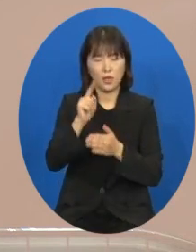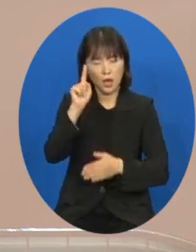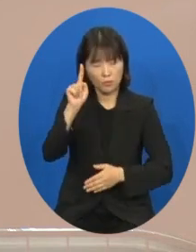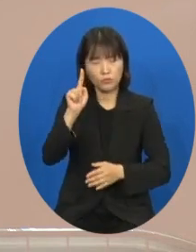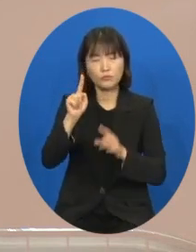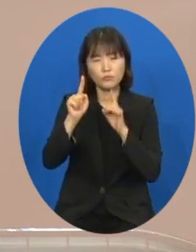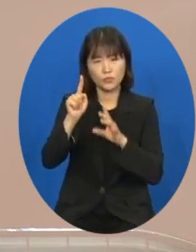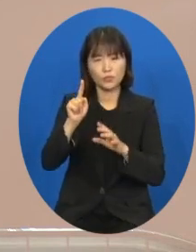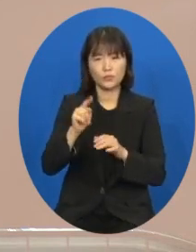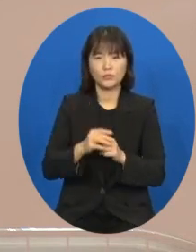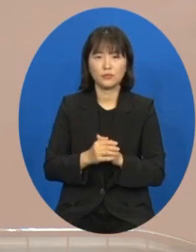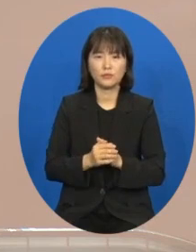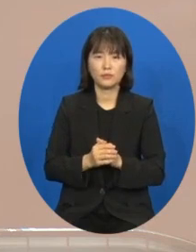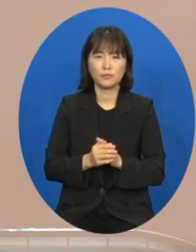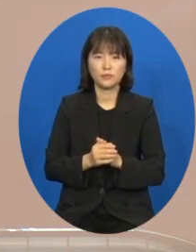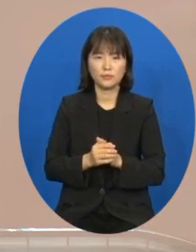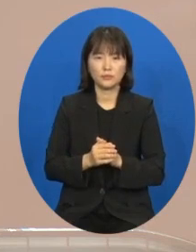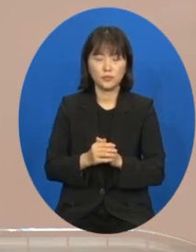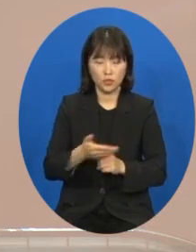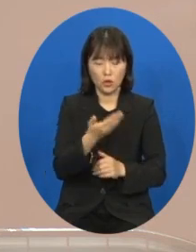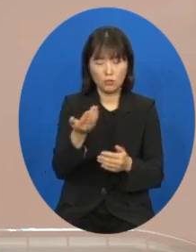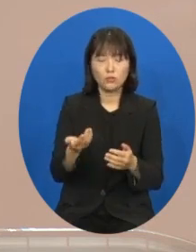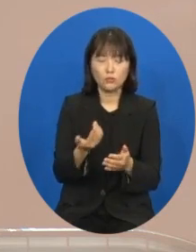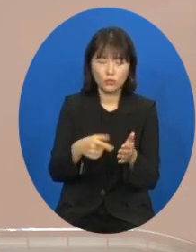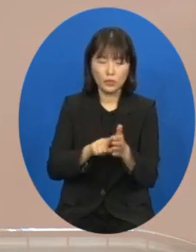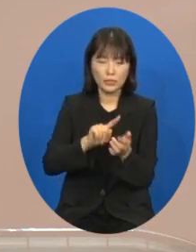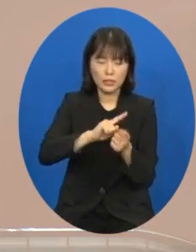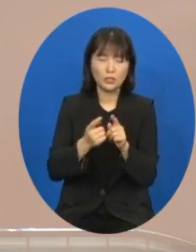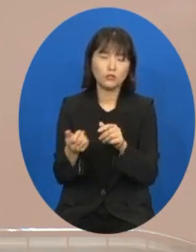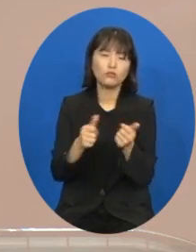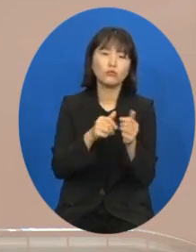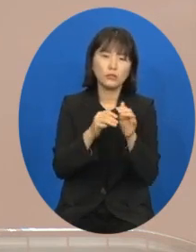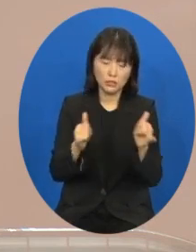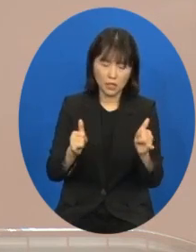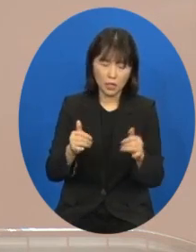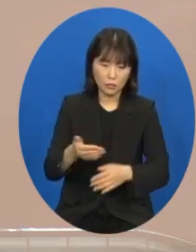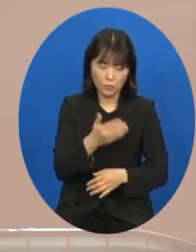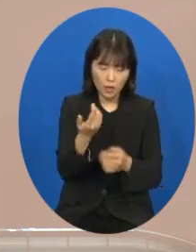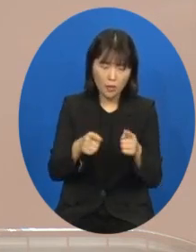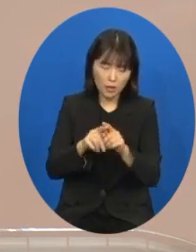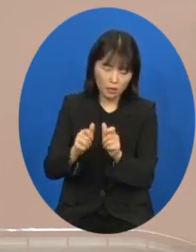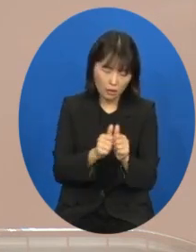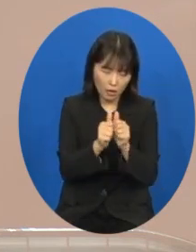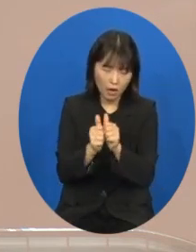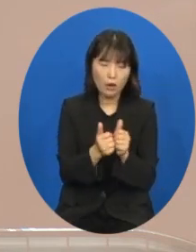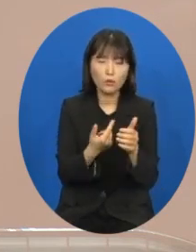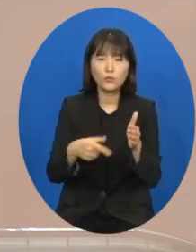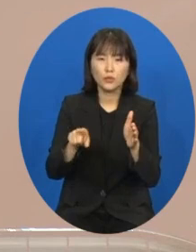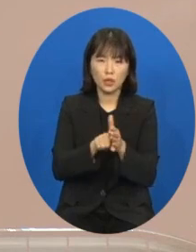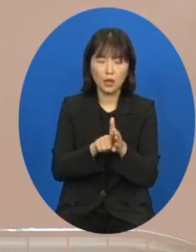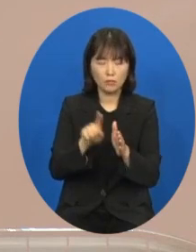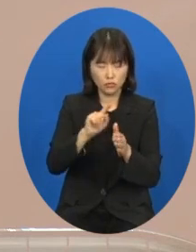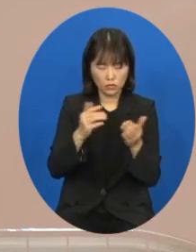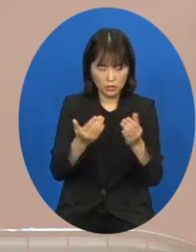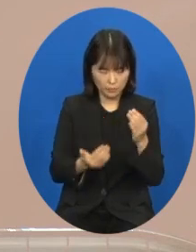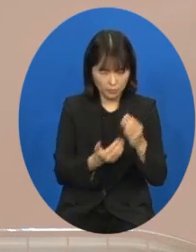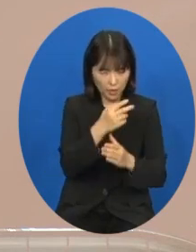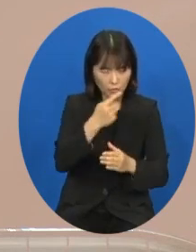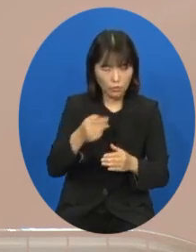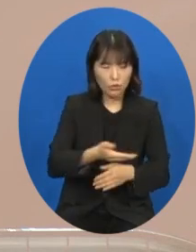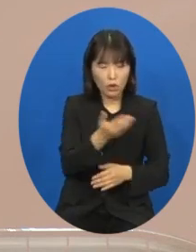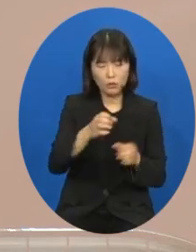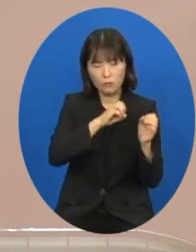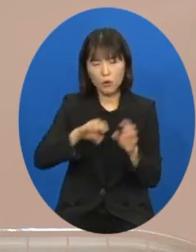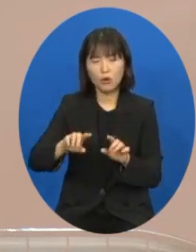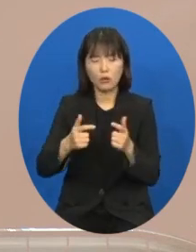여러분 위해서 대신 죽은 사람, 여러분과 함께 하시고 무슨 일이 있어도 여러분 버리지 않으시고